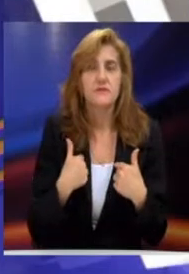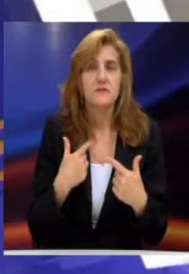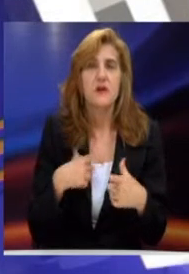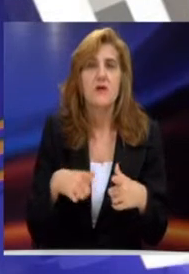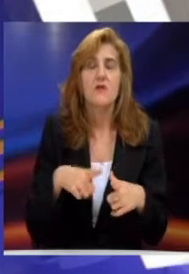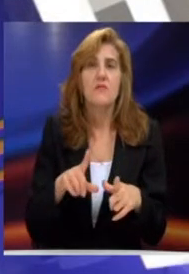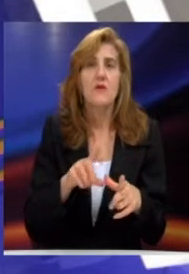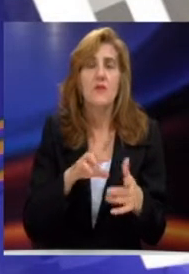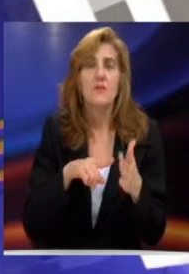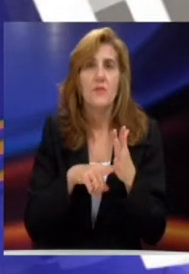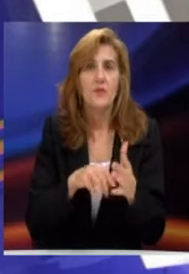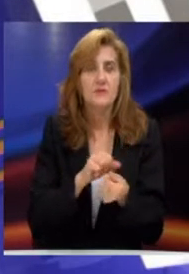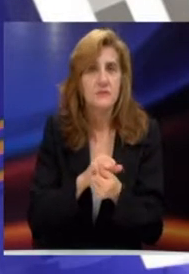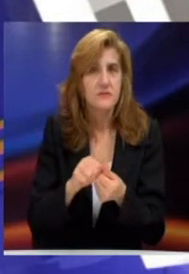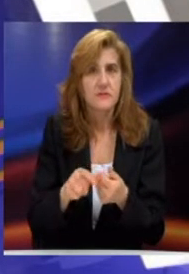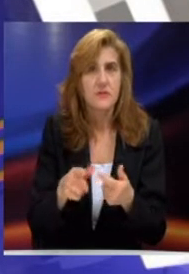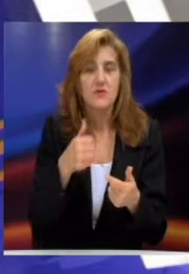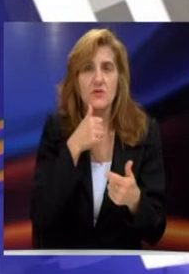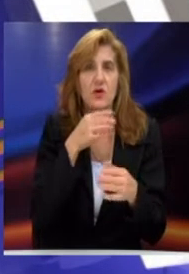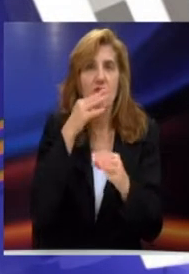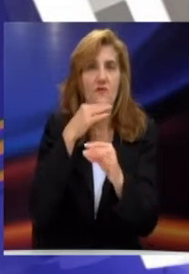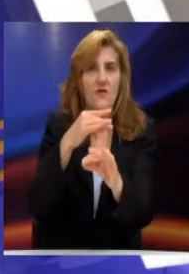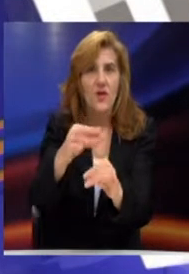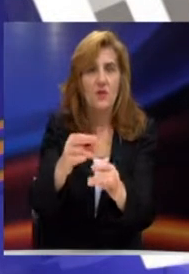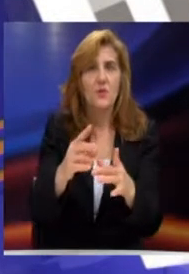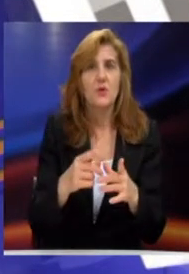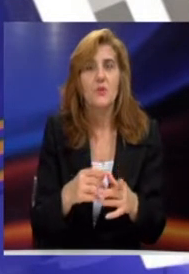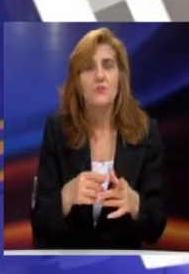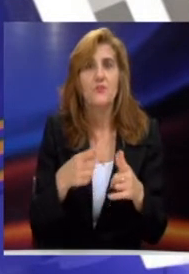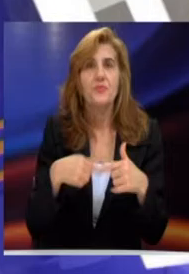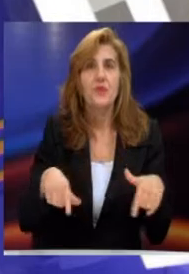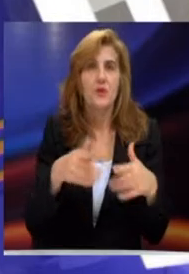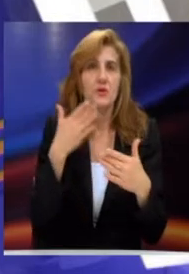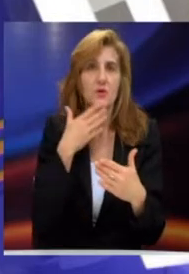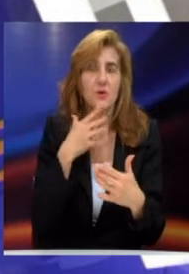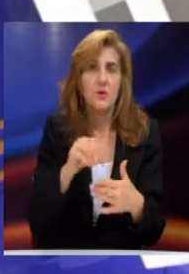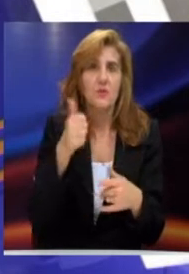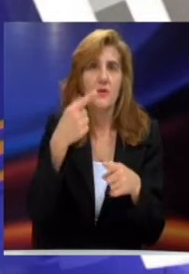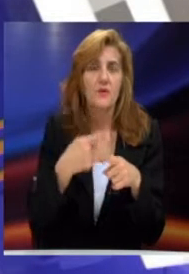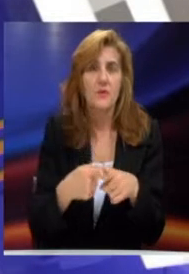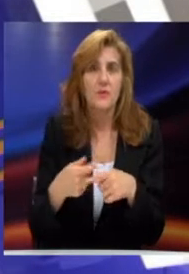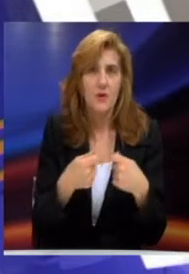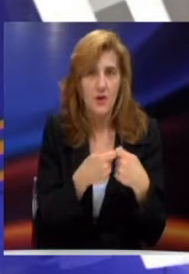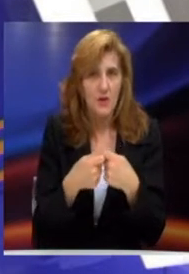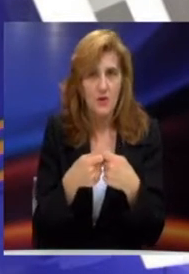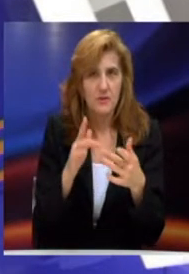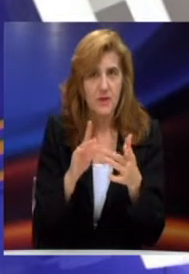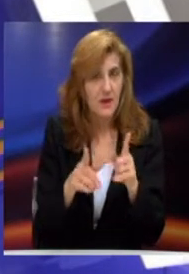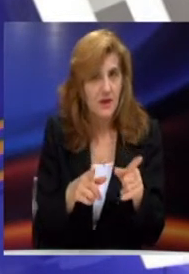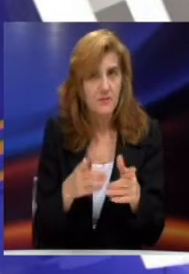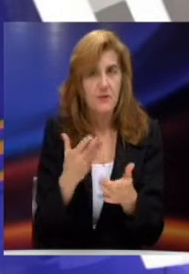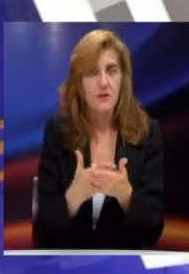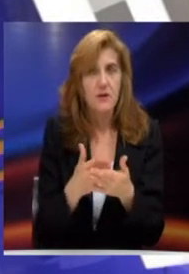Pirate sa Kariba. Na kom instrumentu? Flauti. U osnovnoj školi Ivan Goran Kovačić po prvi put su organizovali ovo